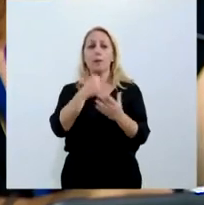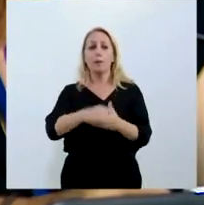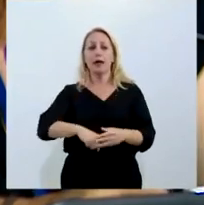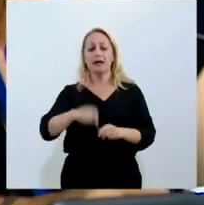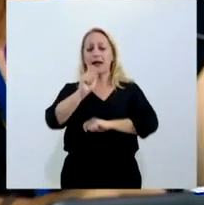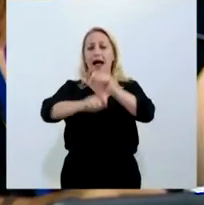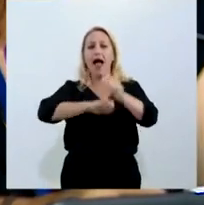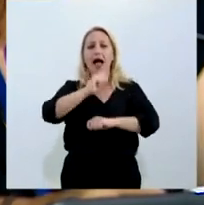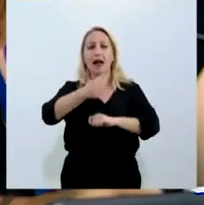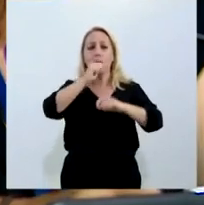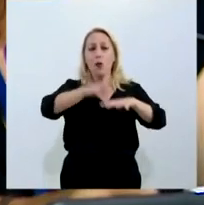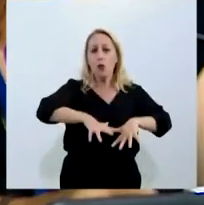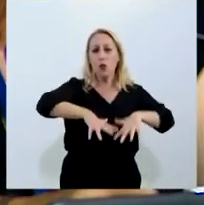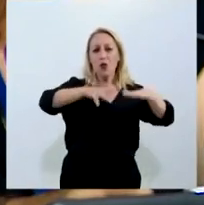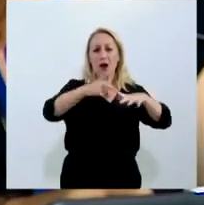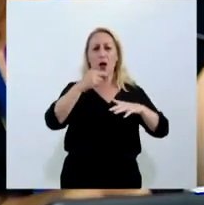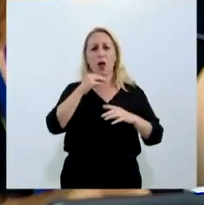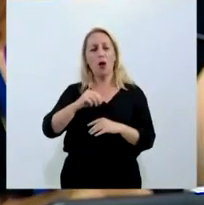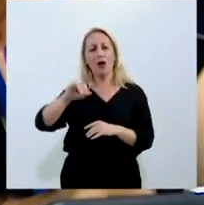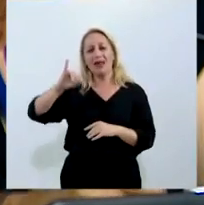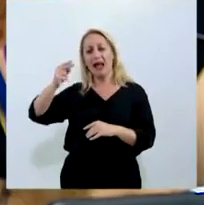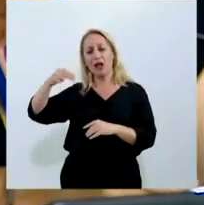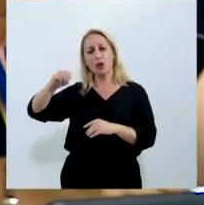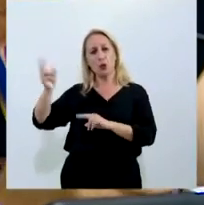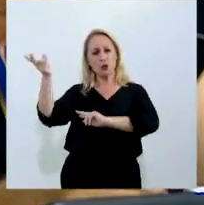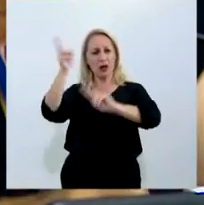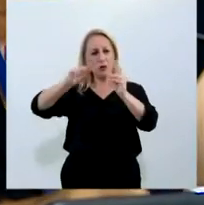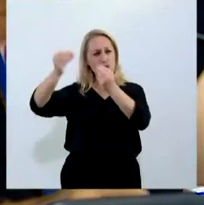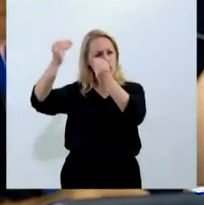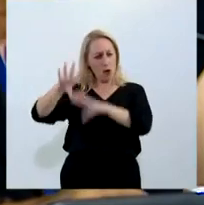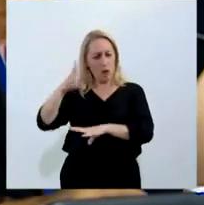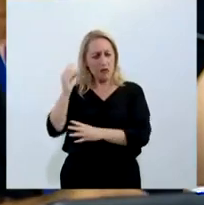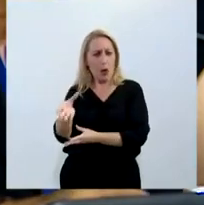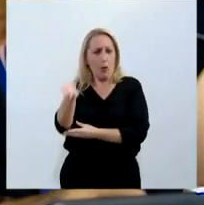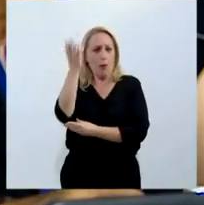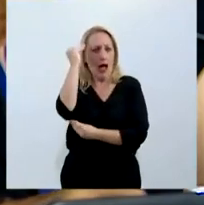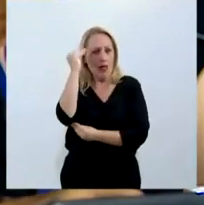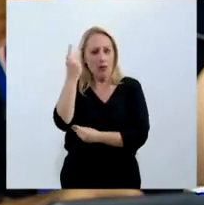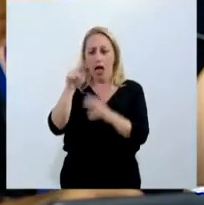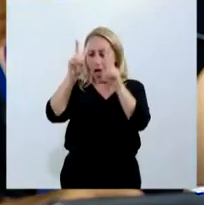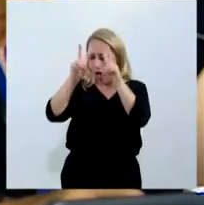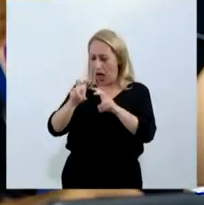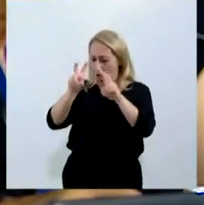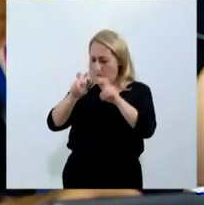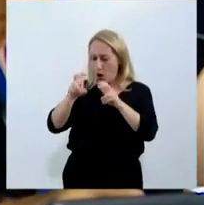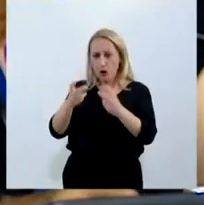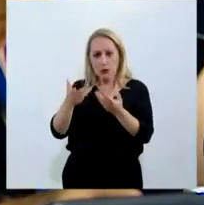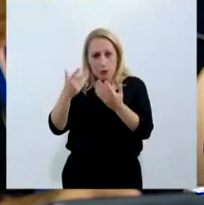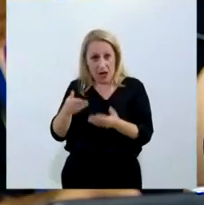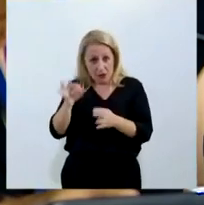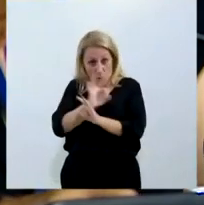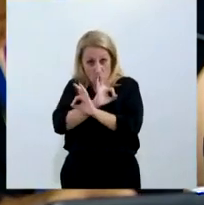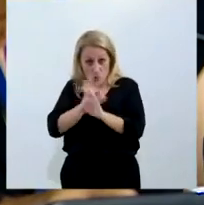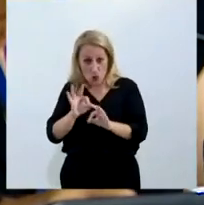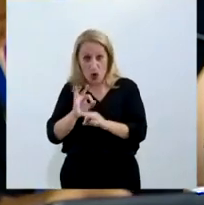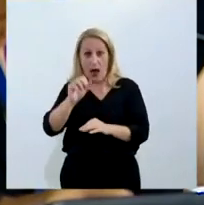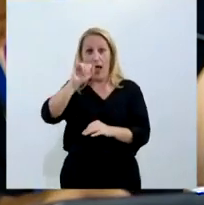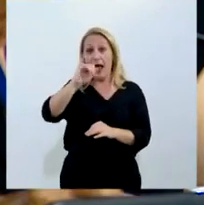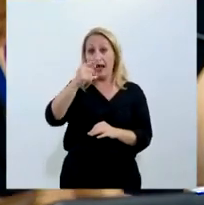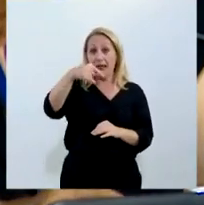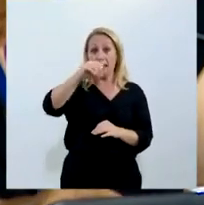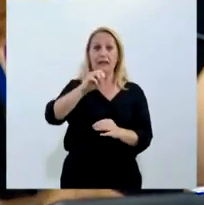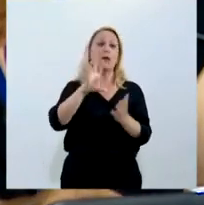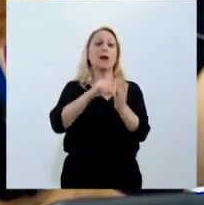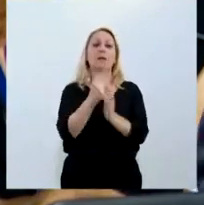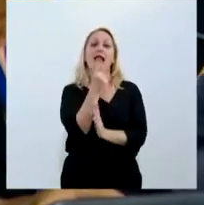έργα, ειδικά μετά τον Ιαννό. Υπάρχουν μελέτες που δεν αξιοποιήθηκαν. Με το πρόγραμμα Αιγής που ο αρμόδιος υπουργός είπε ότι η απορροφητικότητα είναι στο